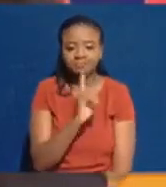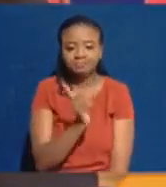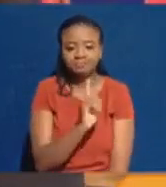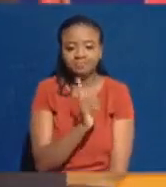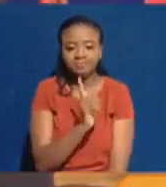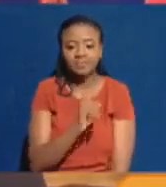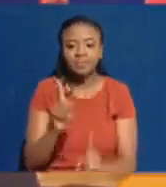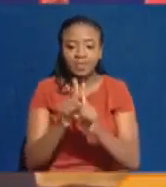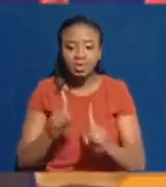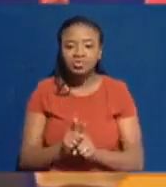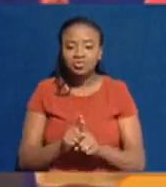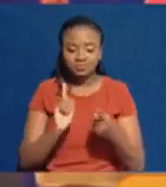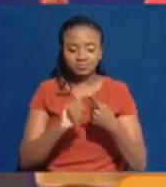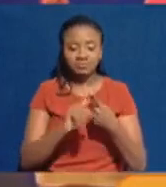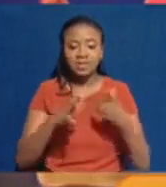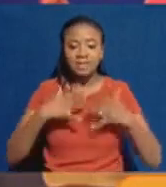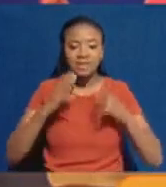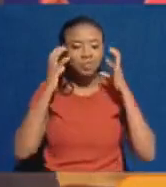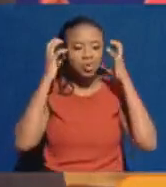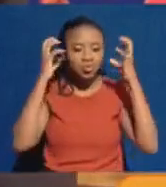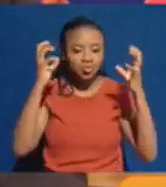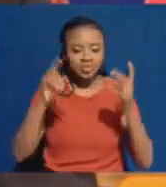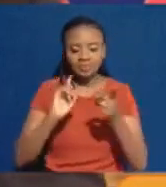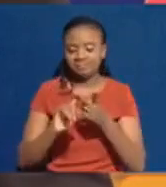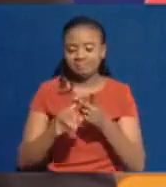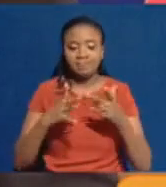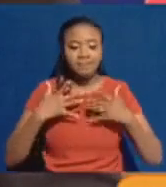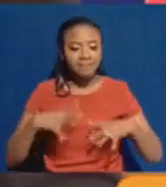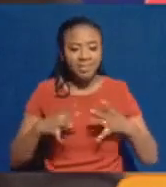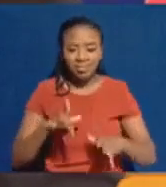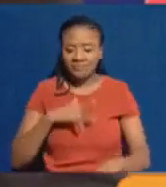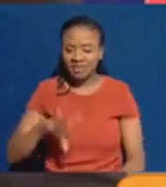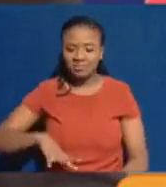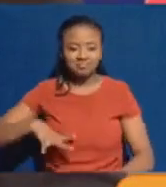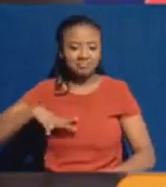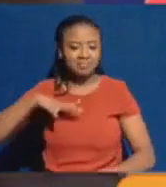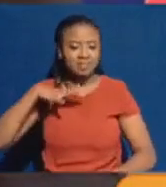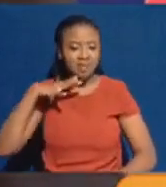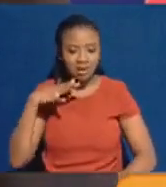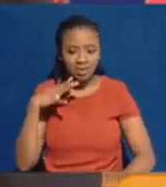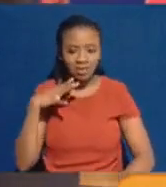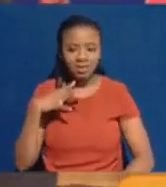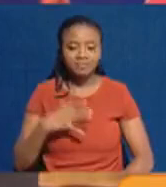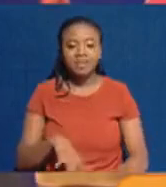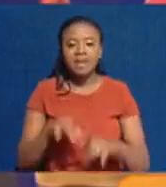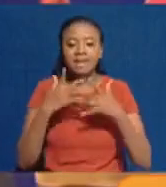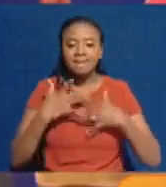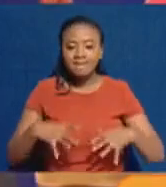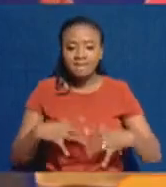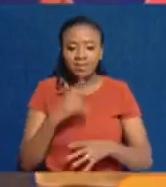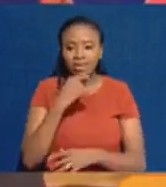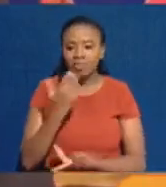watu wa jeuri, watu ambao ni wako na kiburi mingi, watu ambao ni